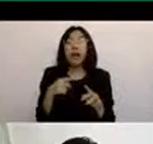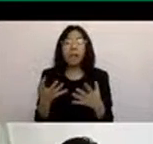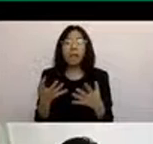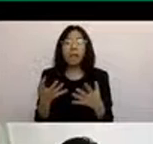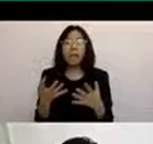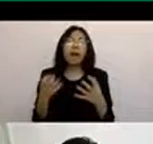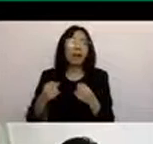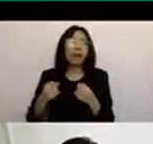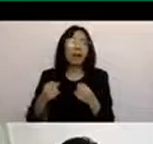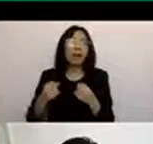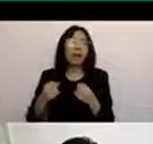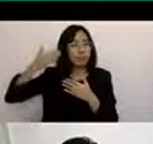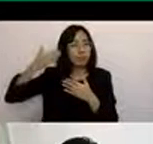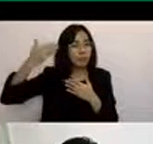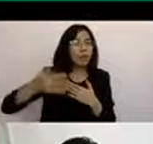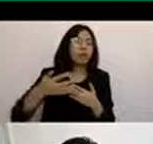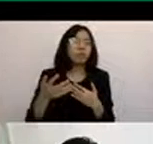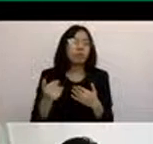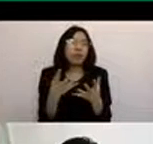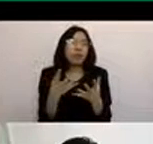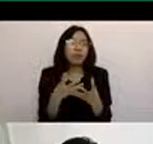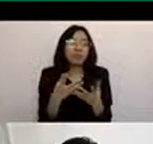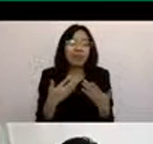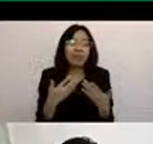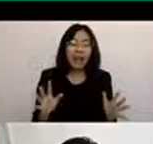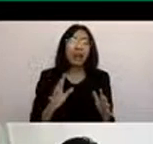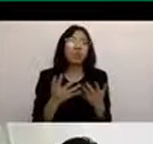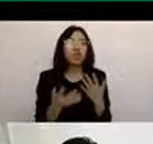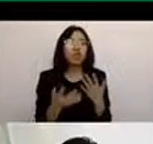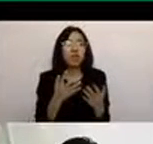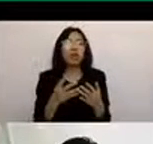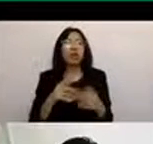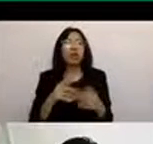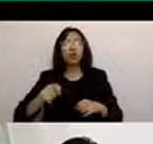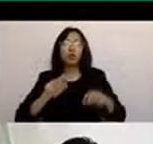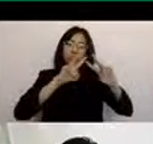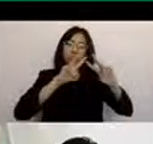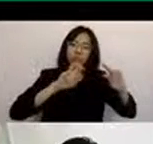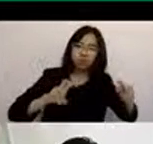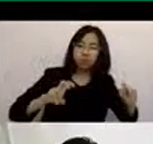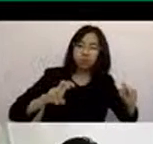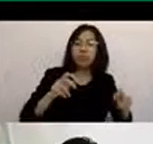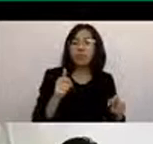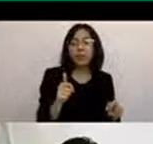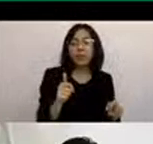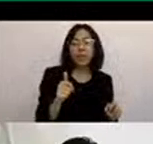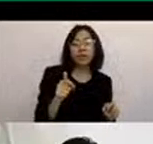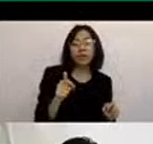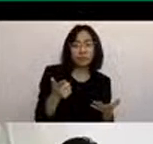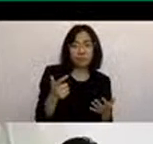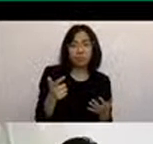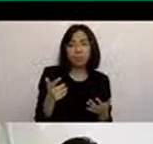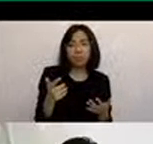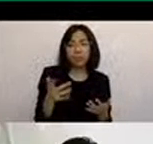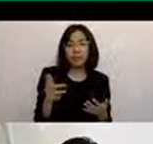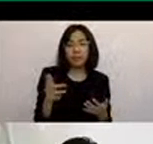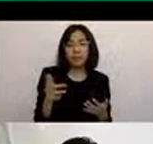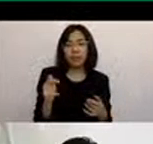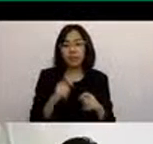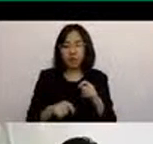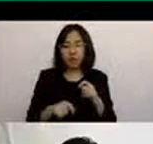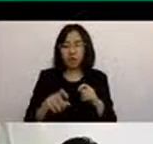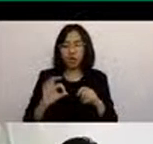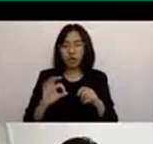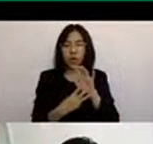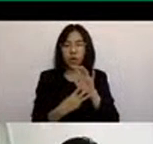gitu ya melalui ya mungkin nanti akan ada judiciial review atau apapun itu yang bisa eh mengembalikan eh apa